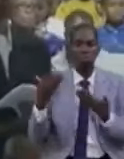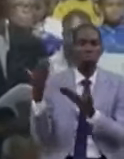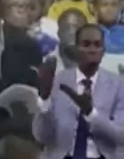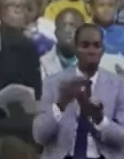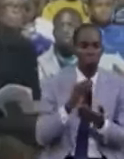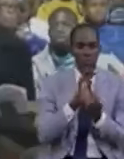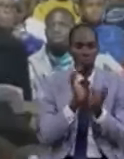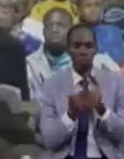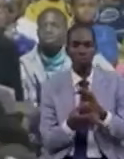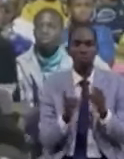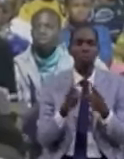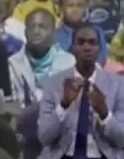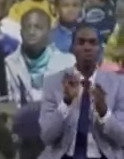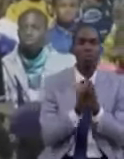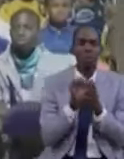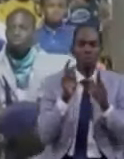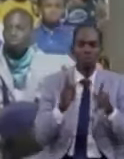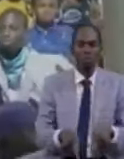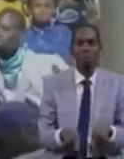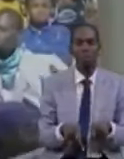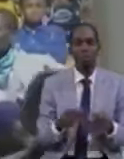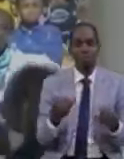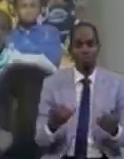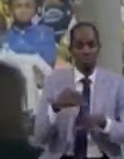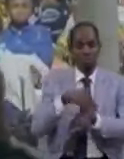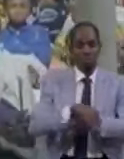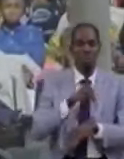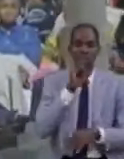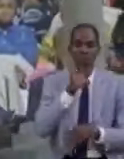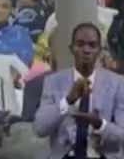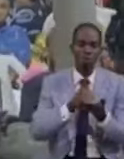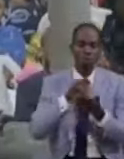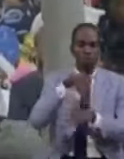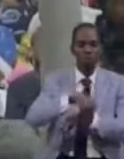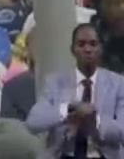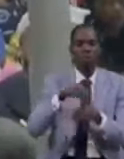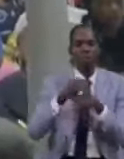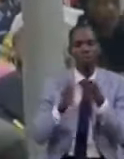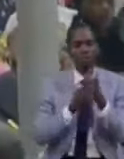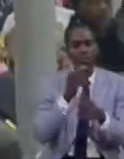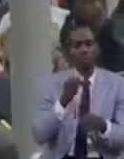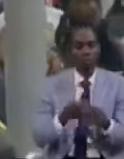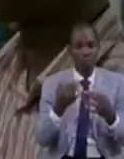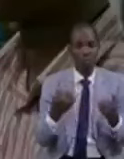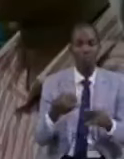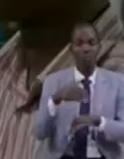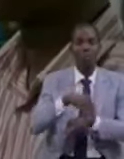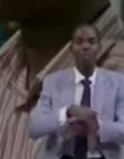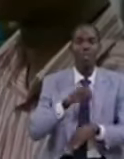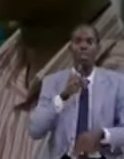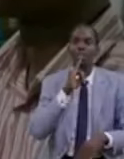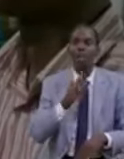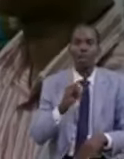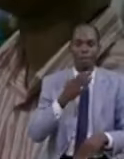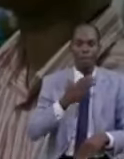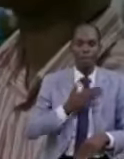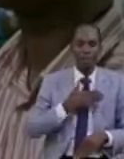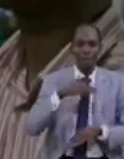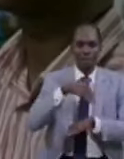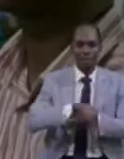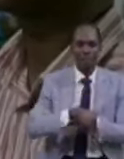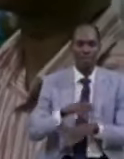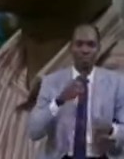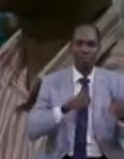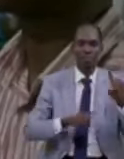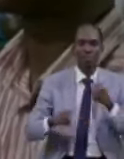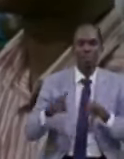à cette vie ce soir c'est ta soirée ce soir c'est ma soirée la grâce de